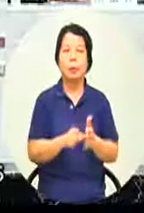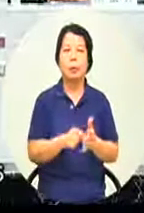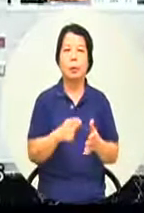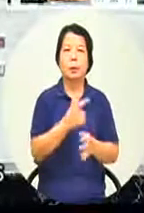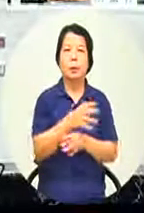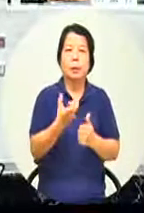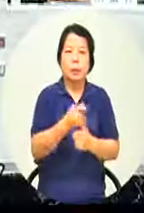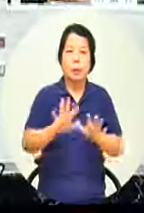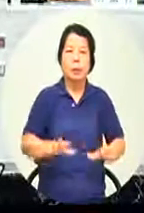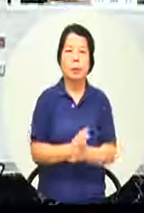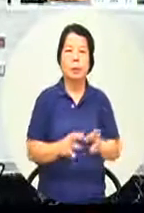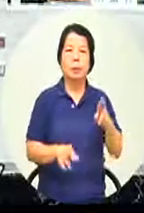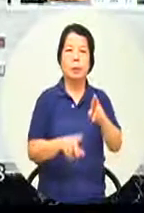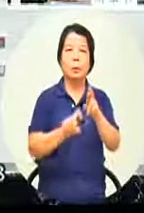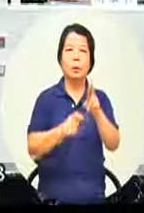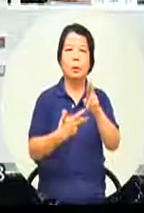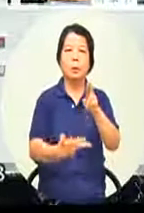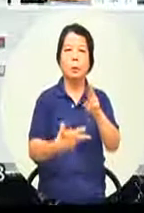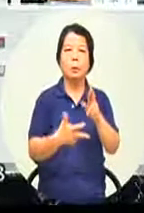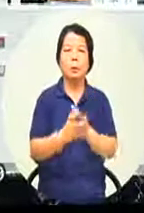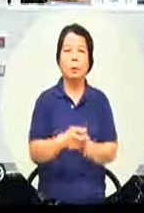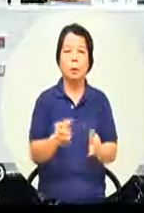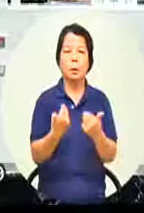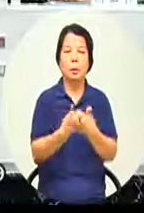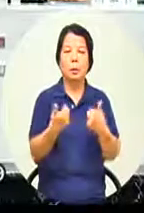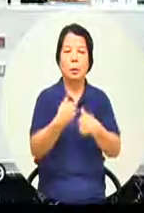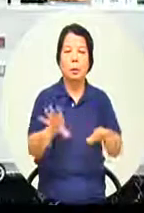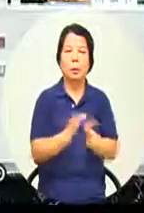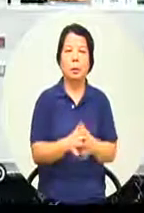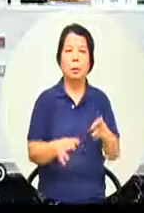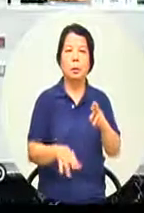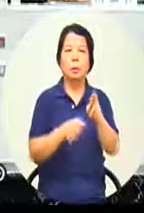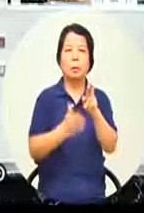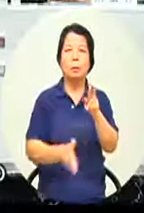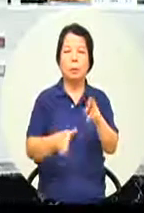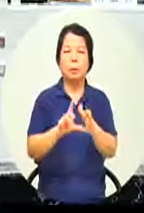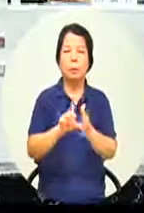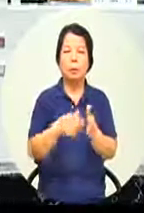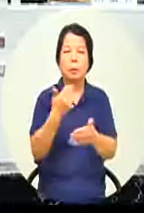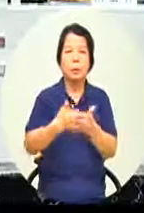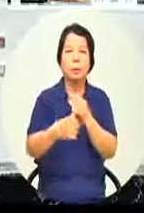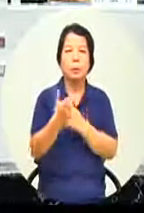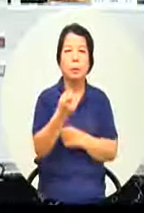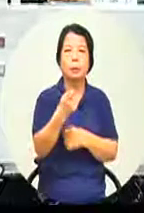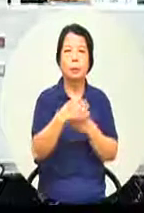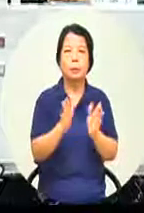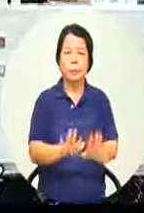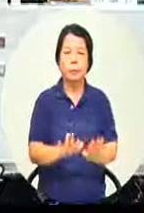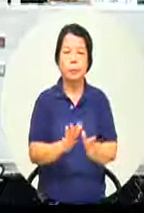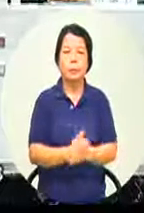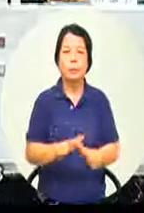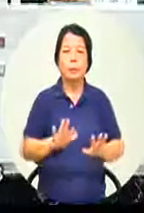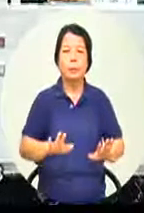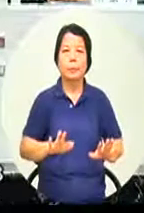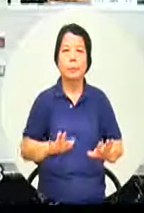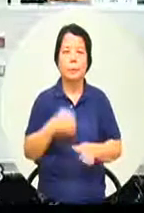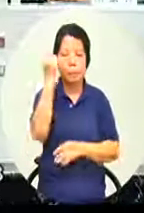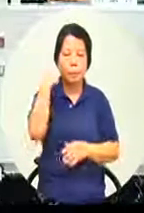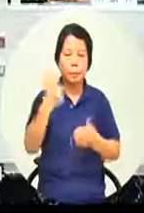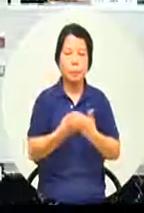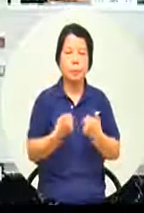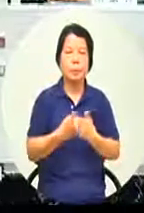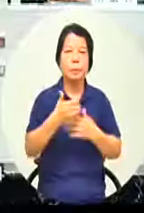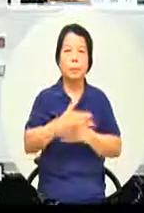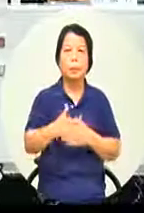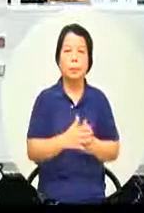现在12:17，距离上会12:30哈，还有一点时间而已，所以我想我们今天上午的议程就